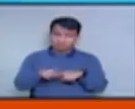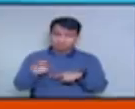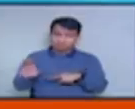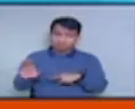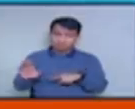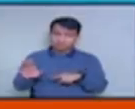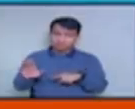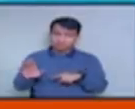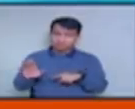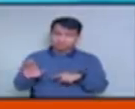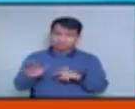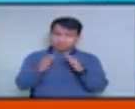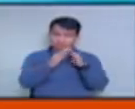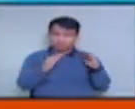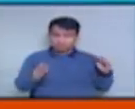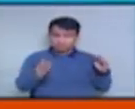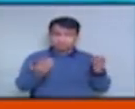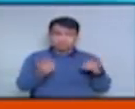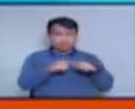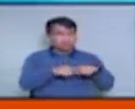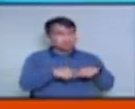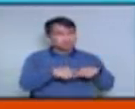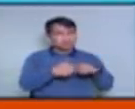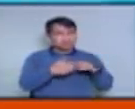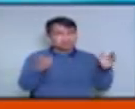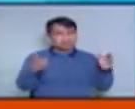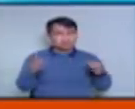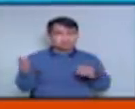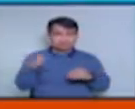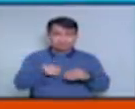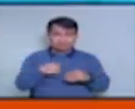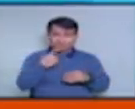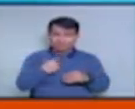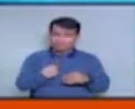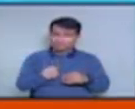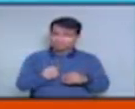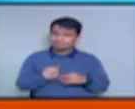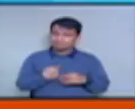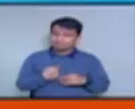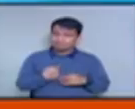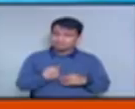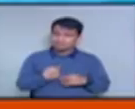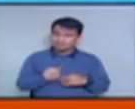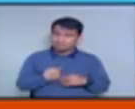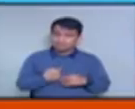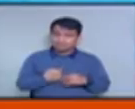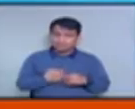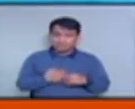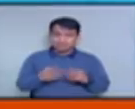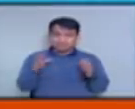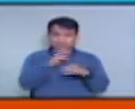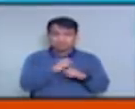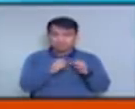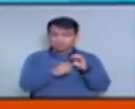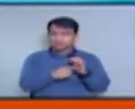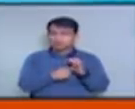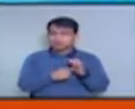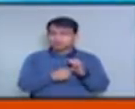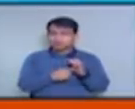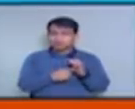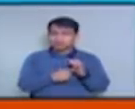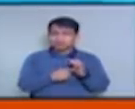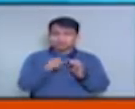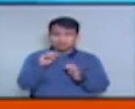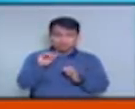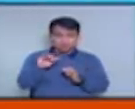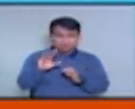sa bahay po pagka pinapapakyaw sa akin, sir. Kasi minsan, pag pinakyaw ko ng mag-precious yan ng